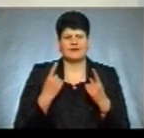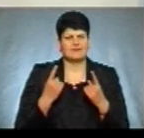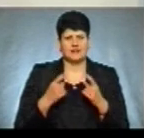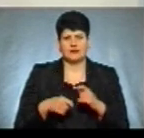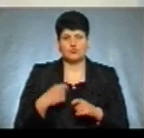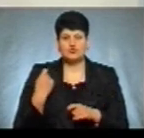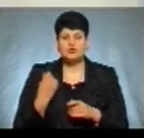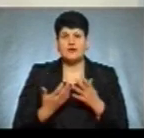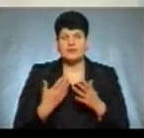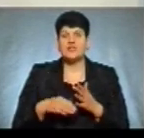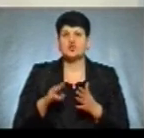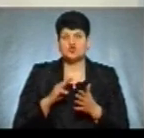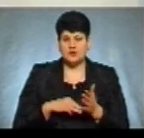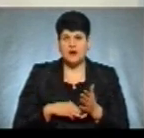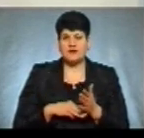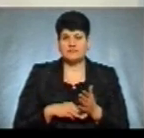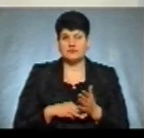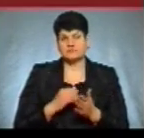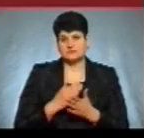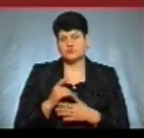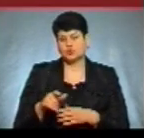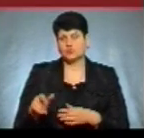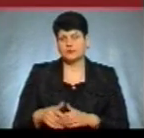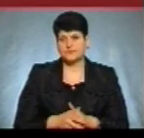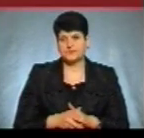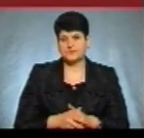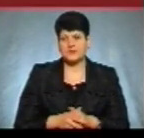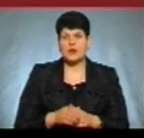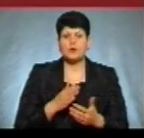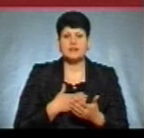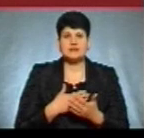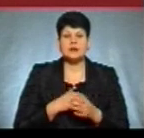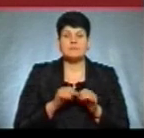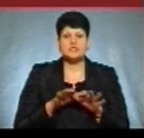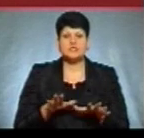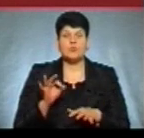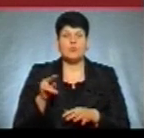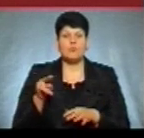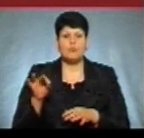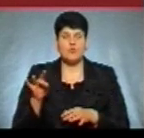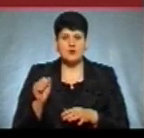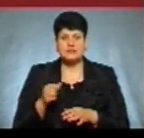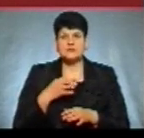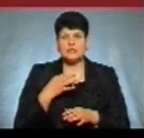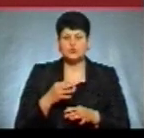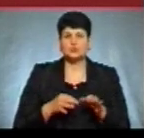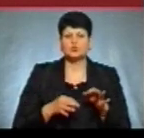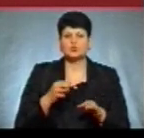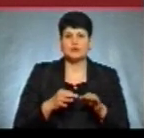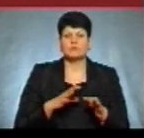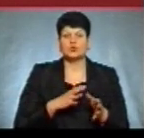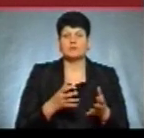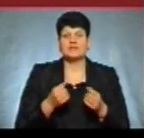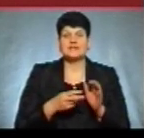але все-таки штрафи несуть люди за собою. Власне, з громадянської мережі «Опора» підтвердили, що на початок березня судами Тернопільської області було прийнято